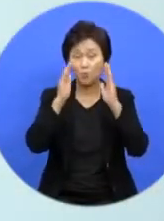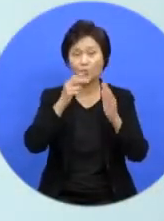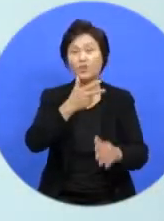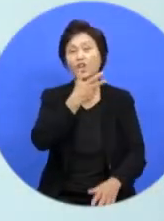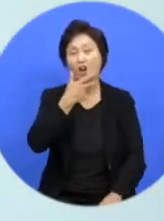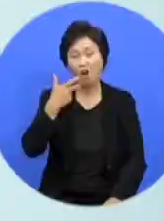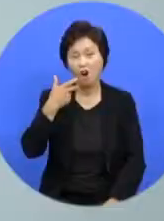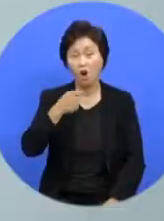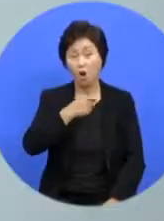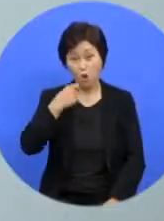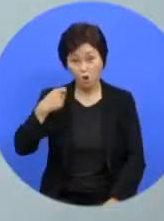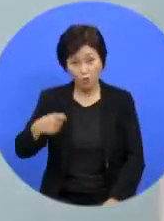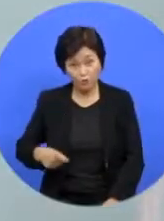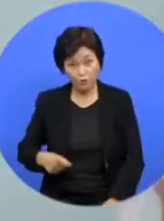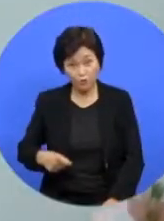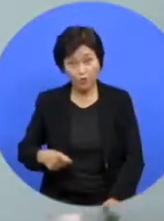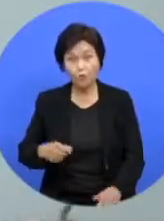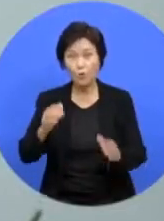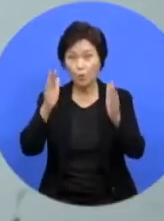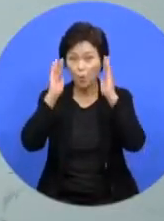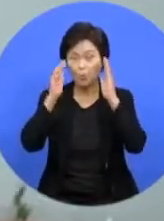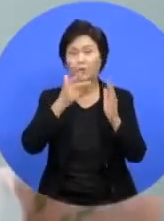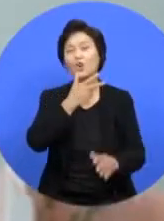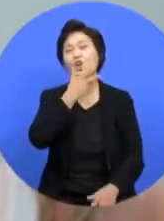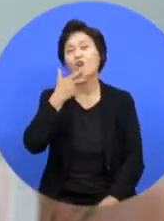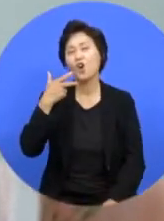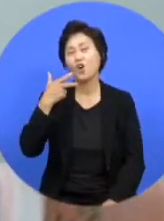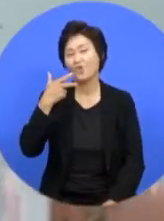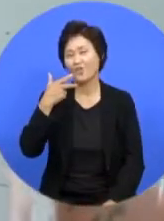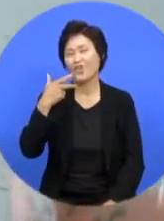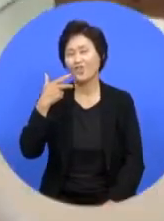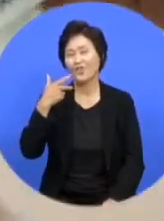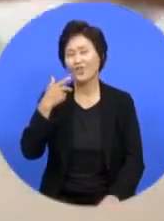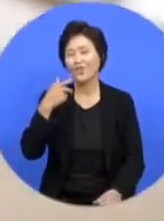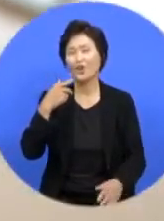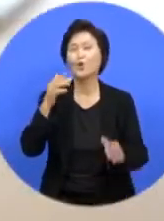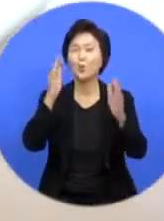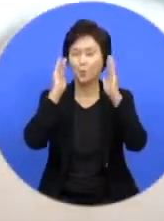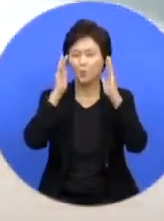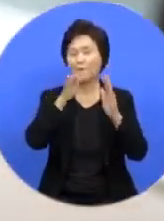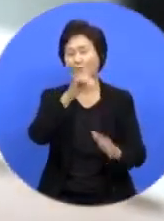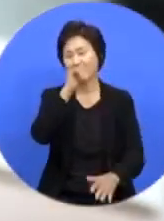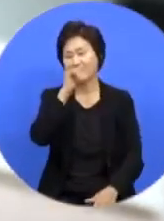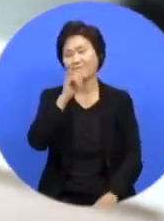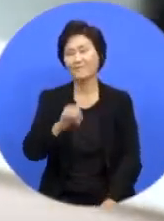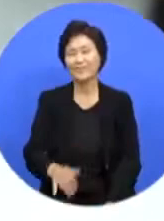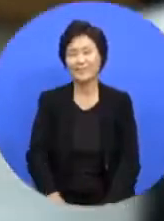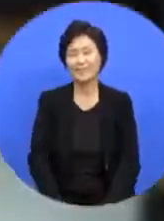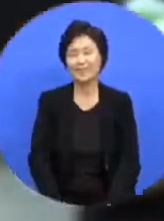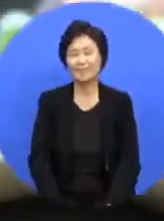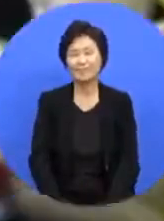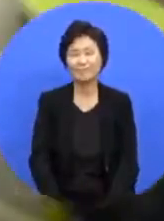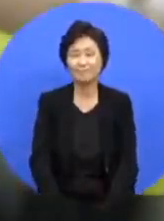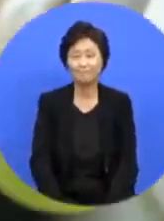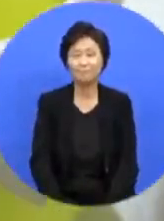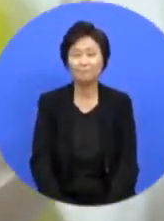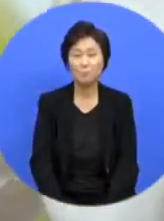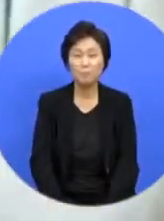영어로 네. 그렇지 국어 국사를 영어로 하면 그것도 이상하지 그렇죠